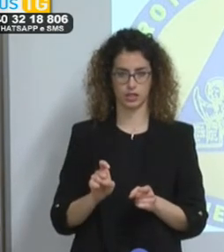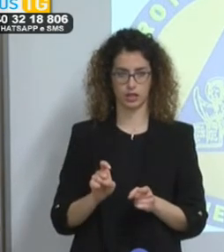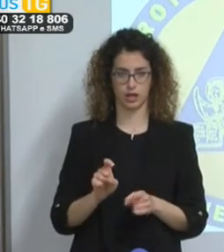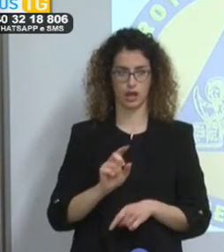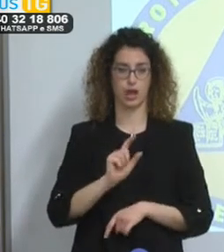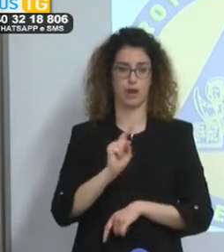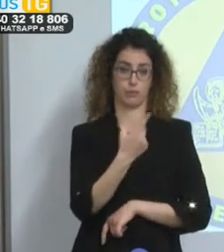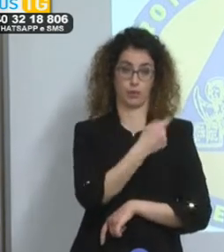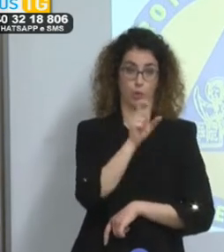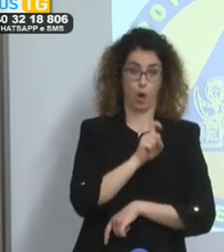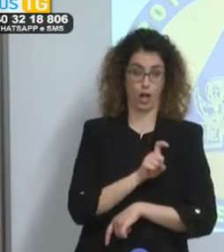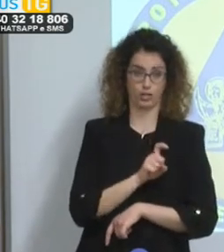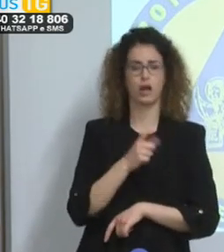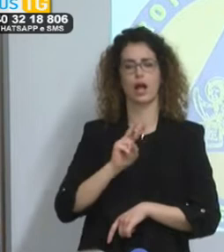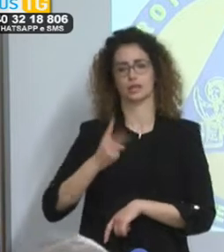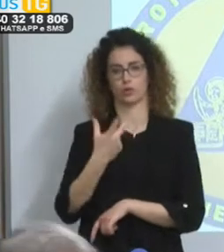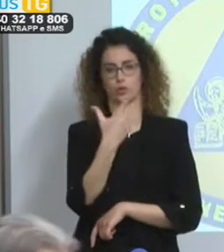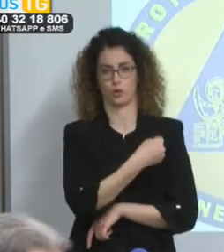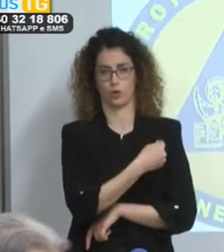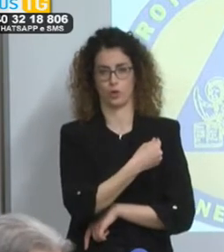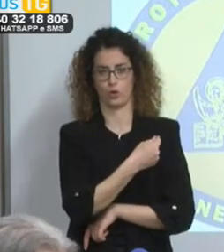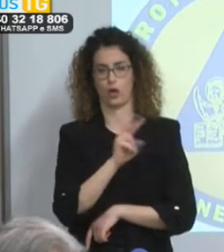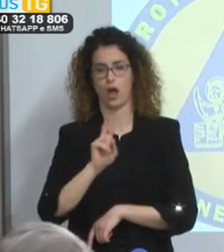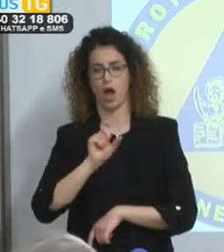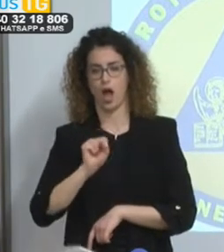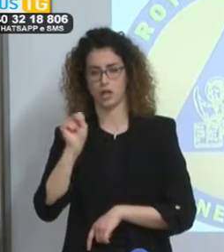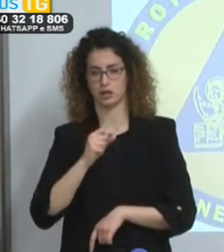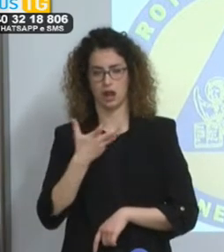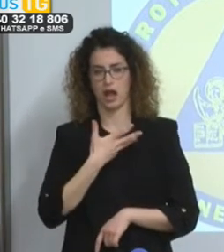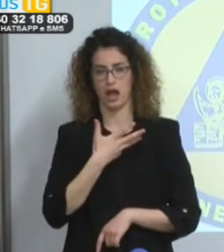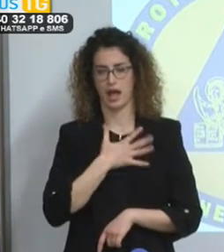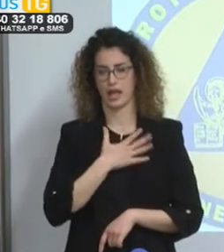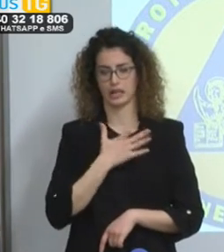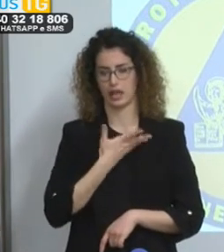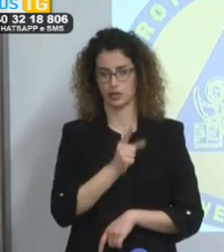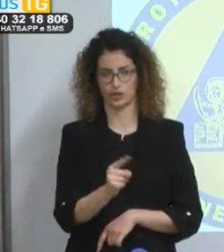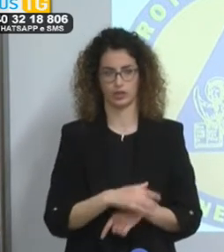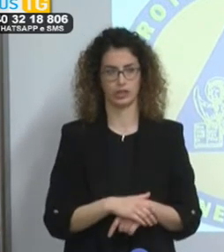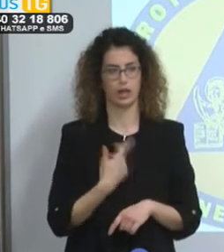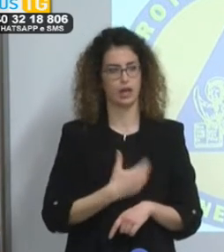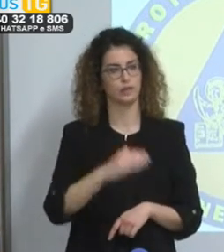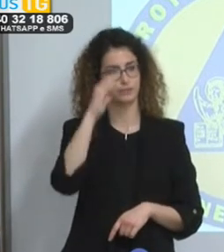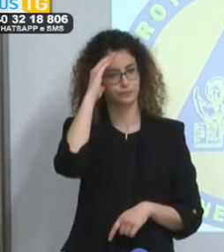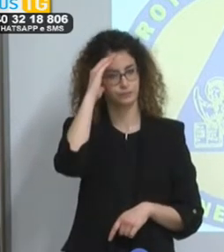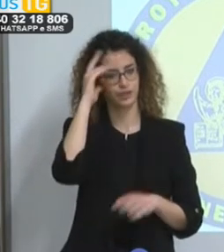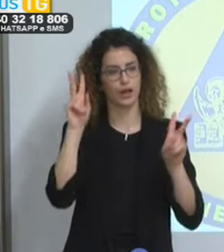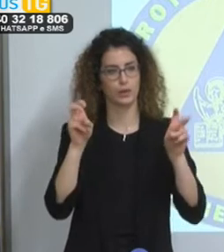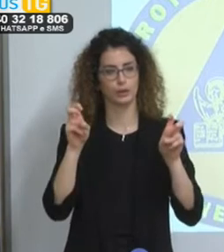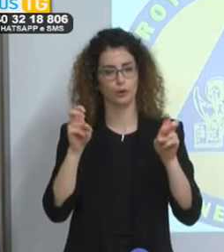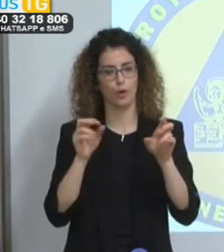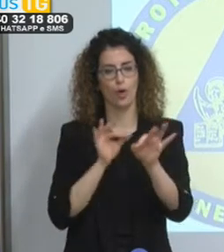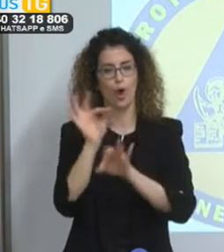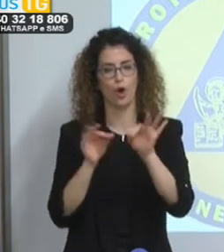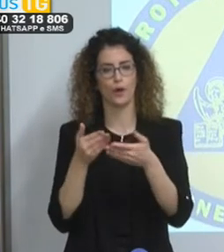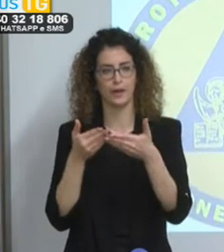su AstraZeneca a prescindere dall'età. Ok. Poi ho sentito quello che ha detto prima a proposito del tema caregiver. Ci arriva una